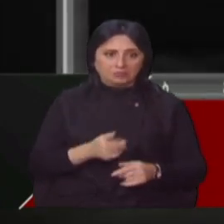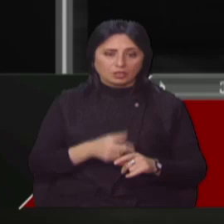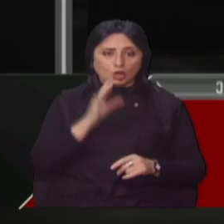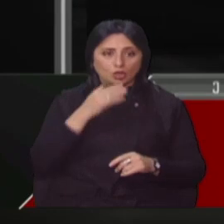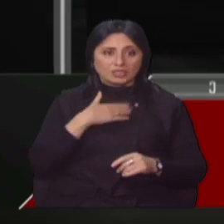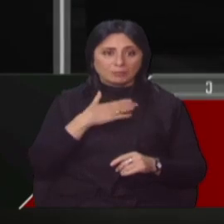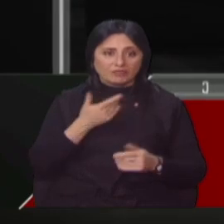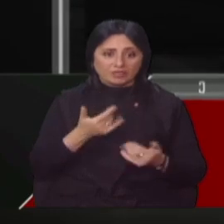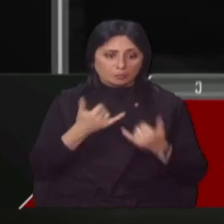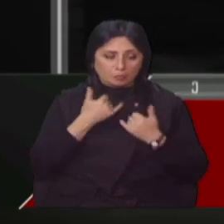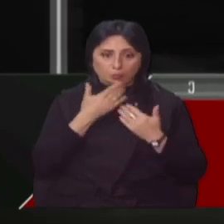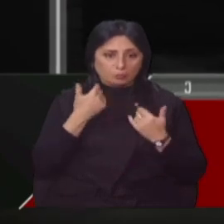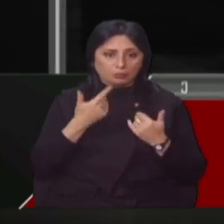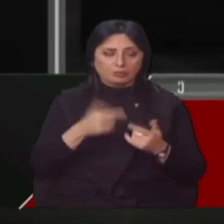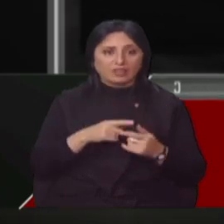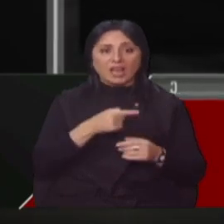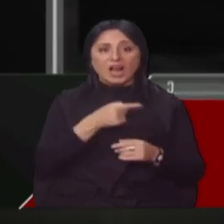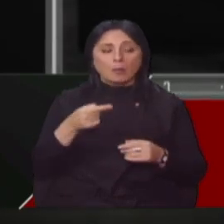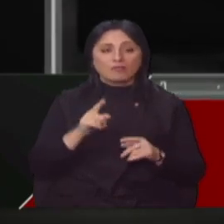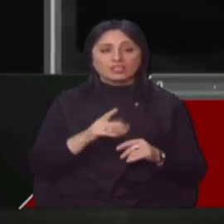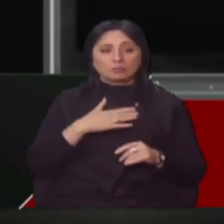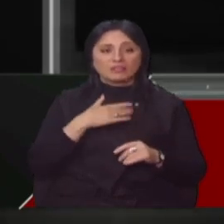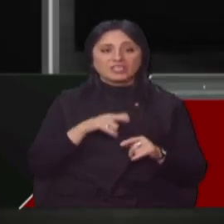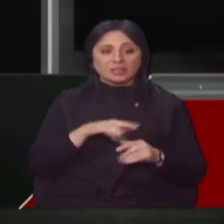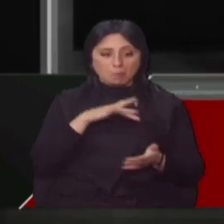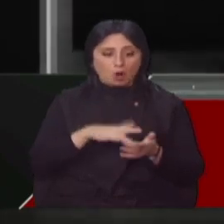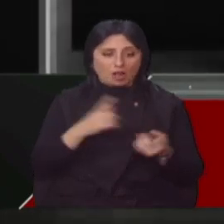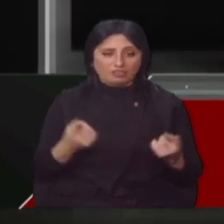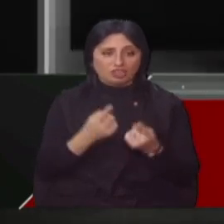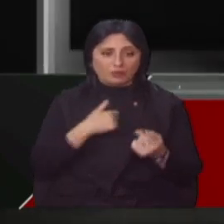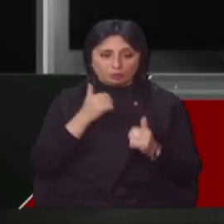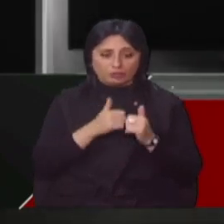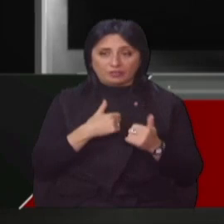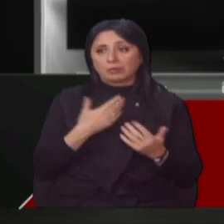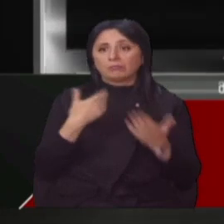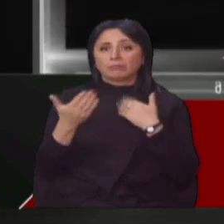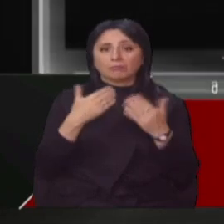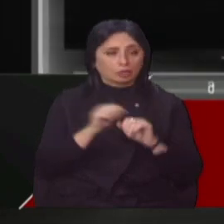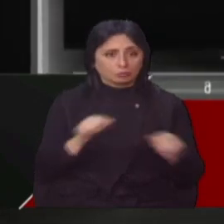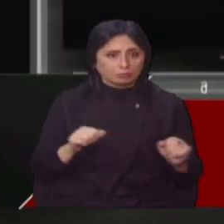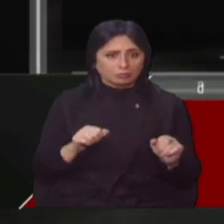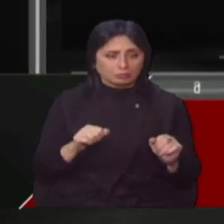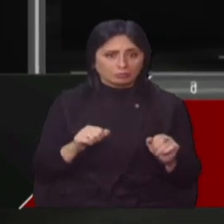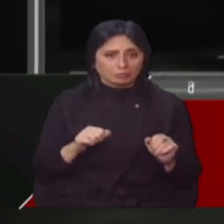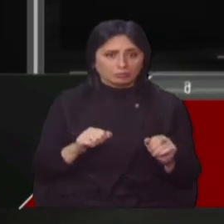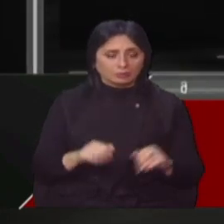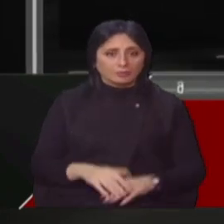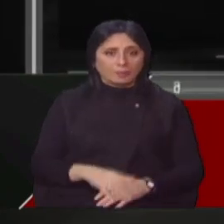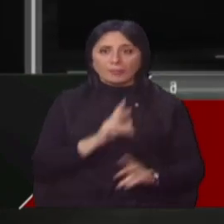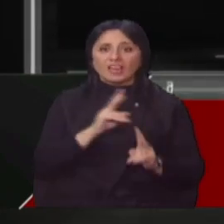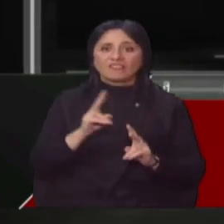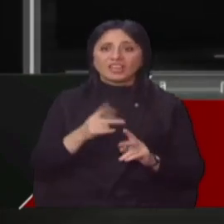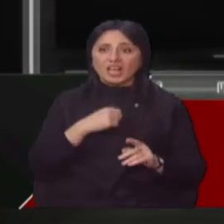როცა მაგის რესურსი არ გაჩნია. თუ გამორიცხავენ, რომ მეც ისეთი მოქალაქე ვარ, როგორც ხვიდა, მე შეიძლება როგორც